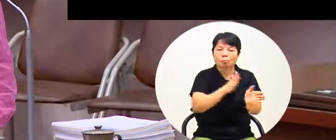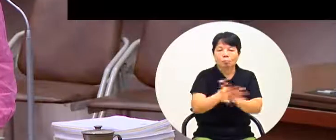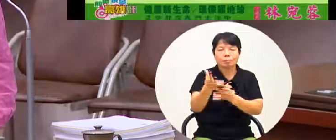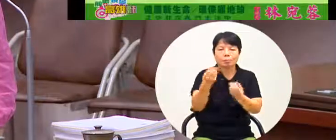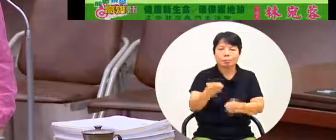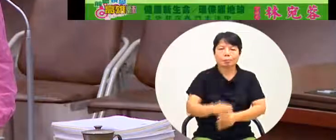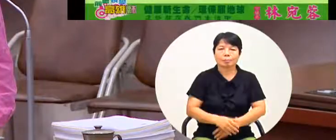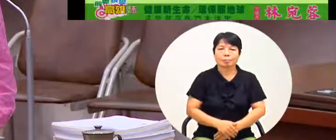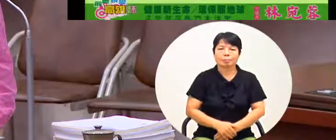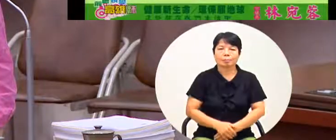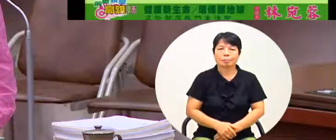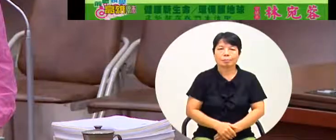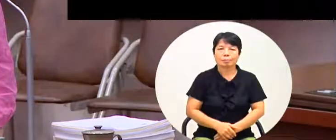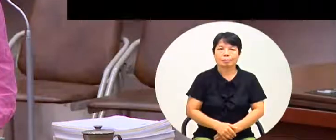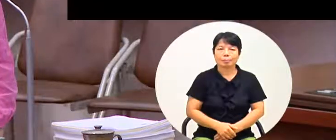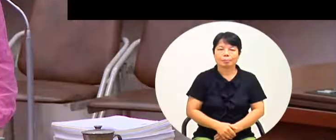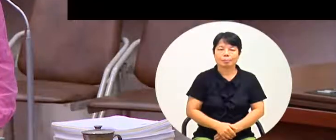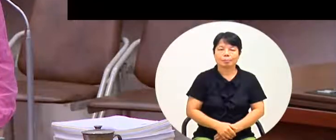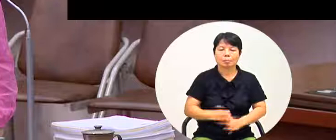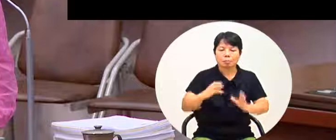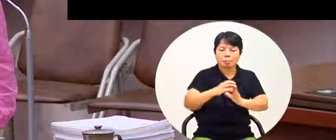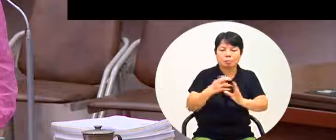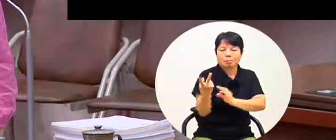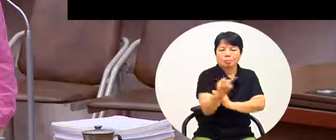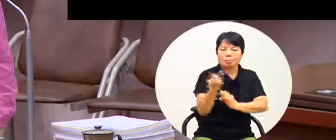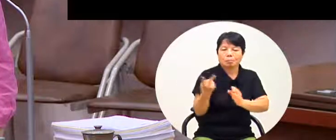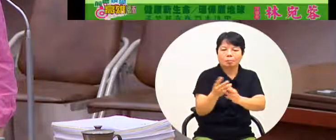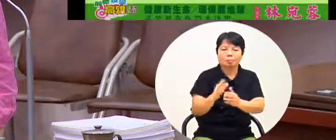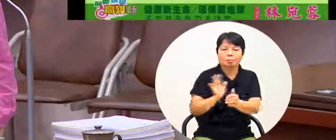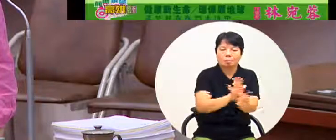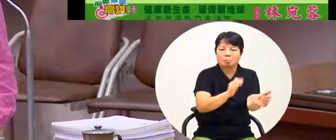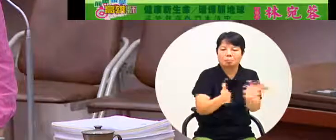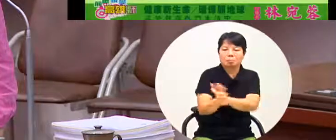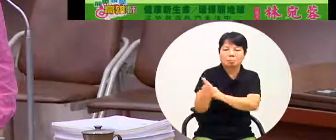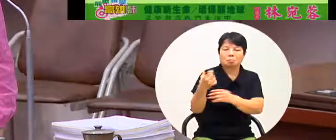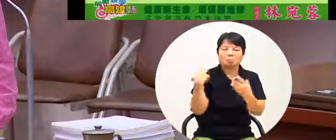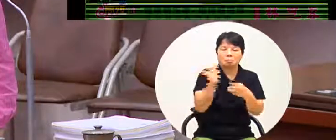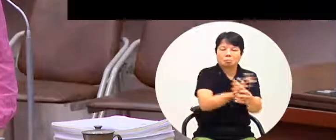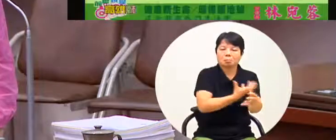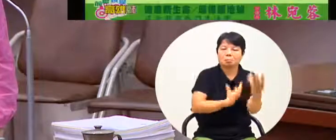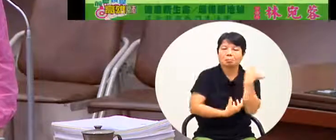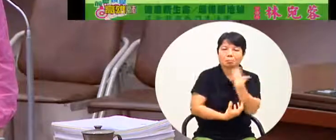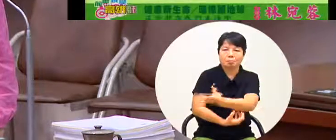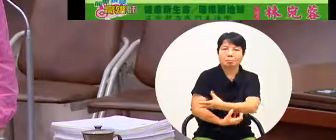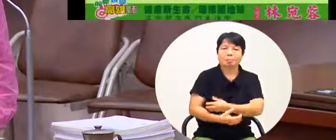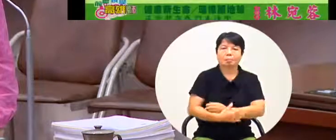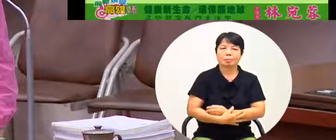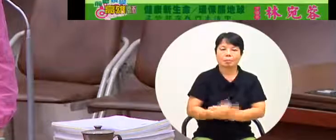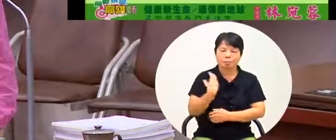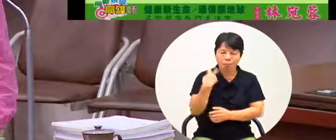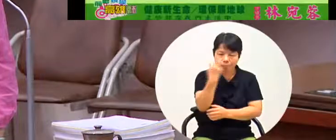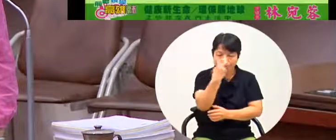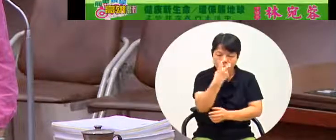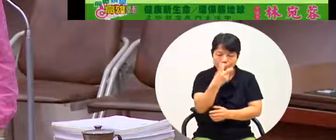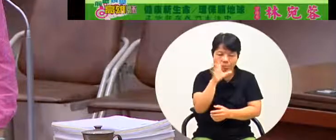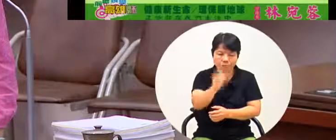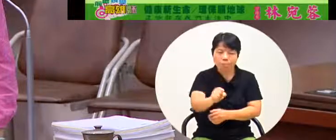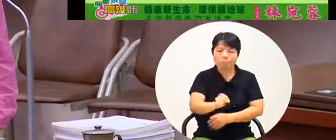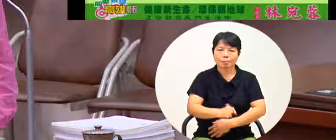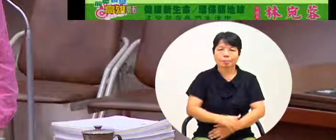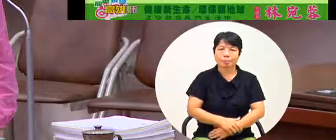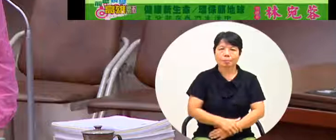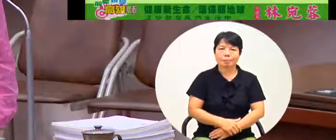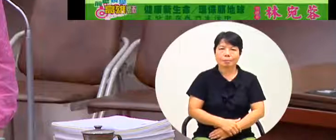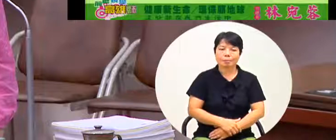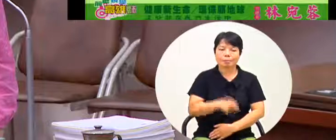两个局处安尼提来提去啦，结果我给他查了出来，这属于地震局的工作，